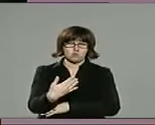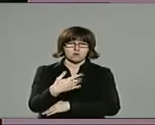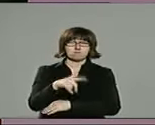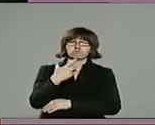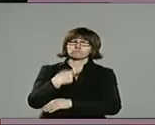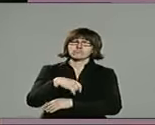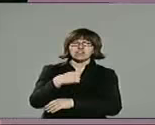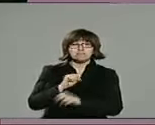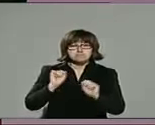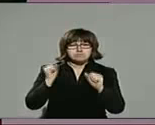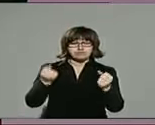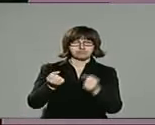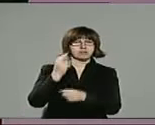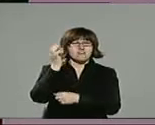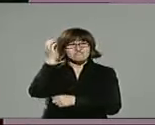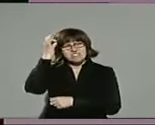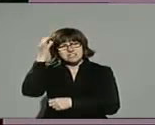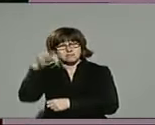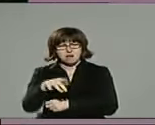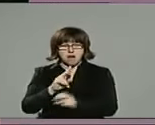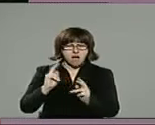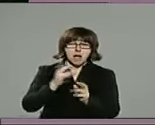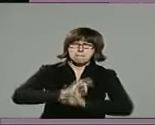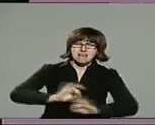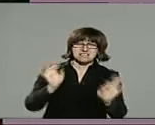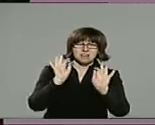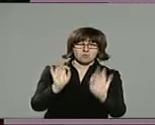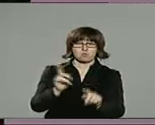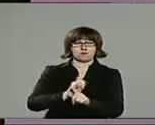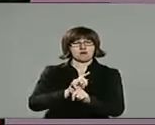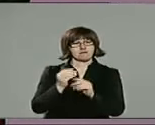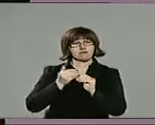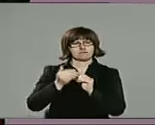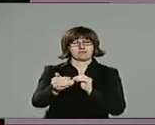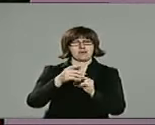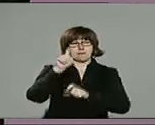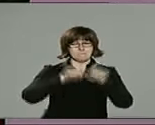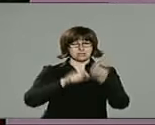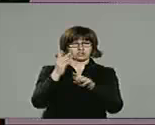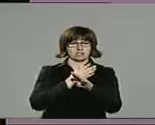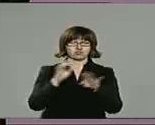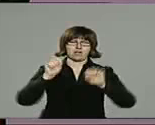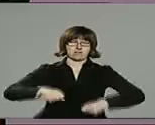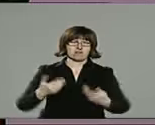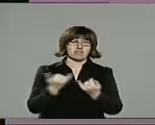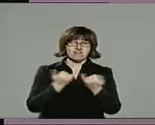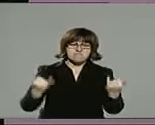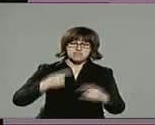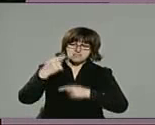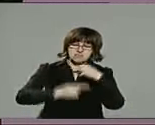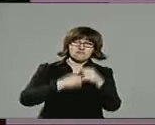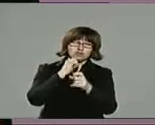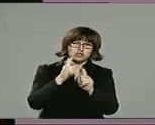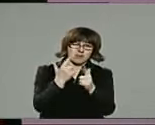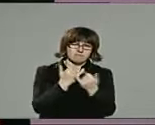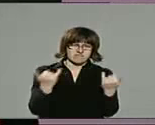lebt vom Engagement, vom Wissen darüber, dass nicht alles gleich besser und gut wird, aber dass Menschen darüber entscheiden können, wie sie leben